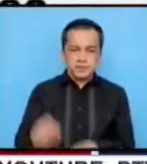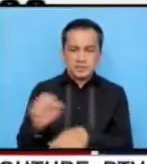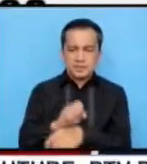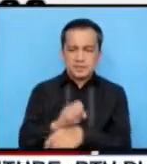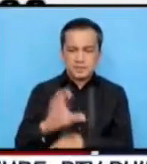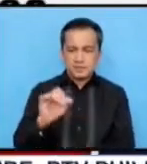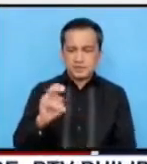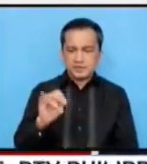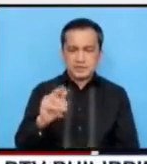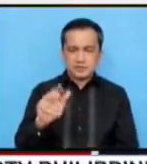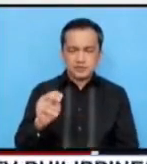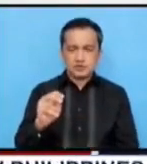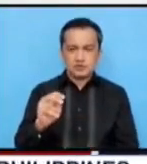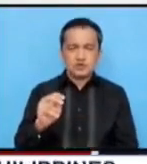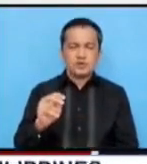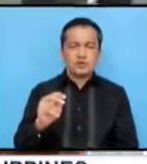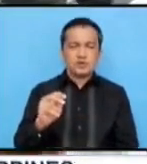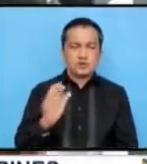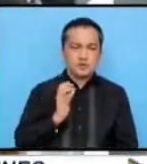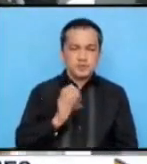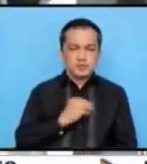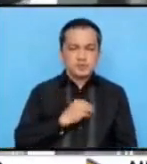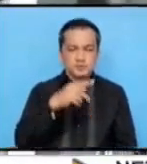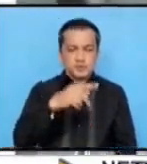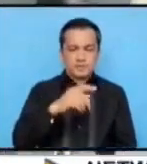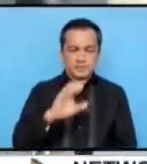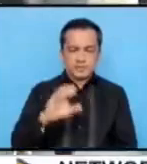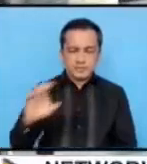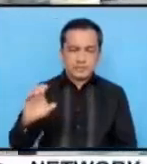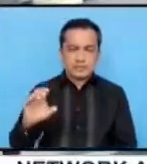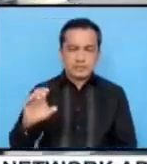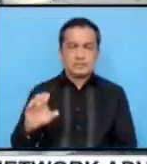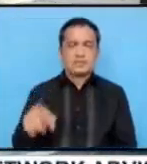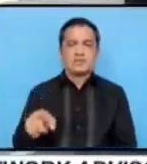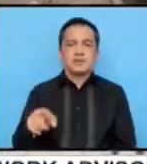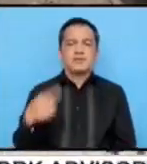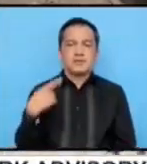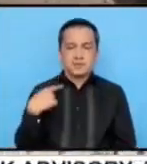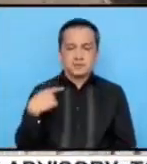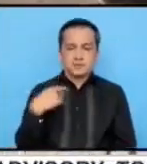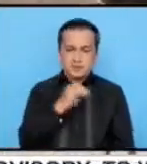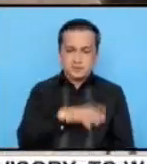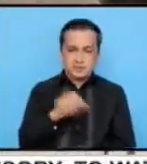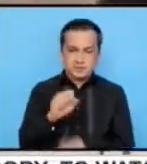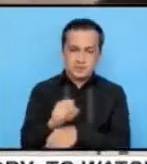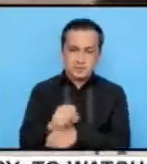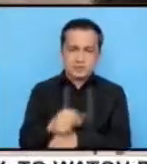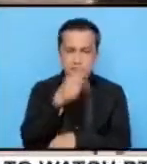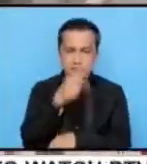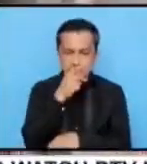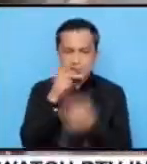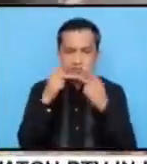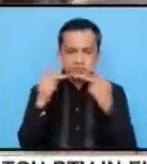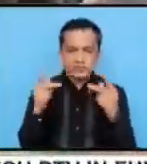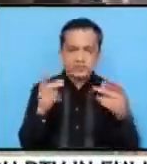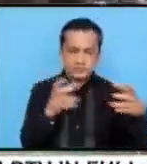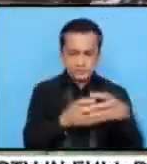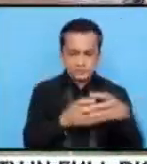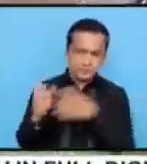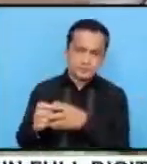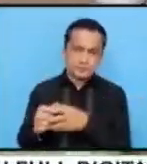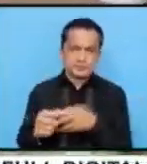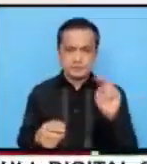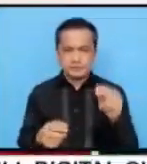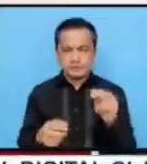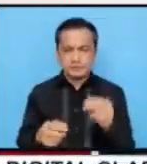Commission o ECC na may nakalaang benepisyo para sa mga empleyado sa pribado at pampublikong sektor na nangangailangan ng